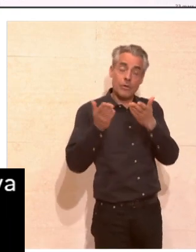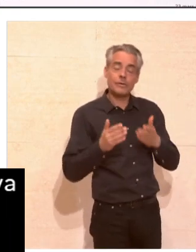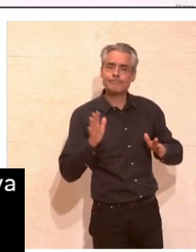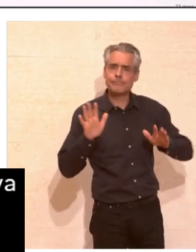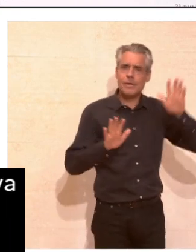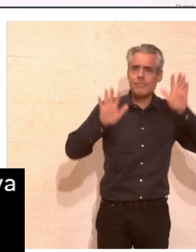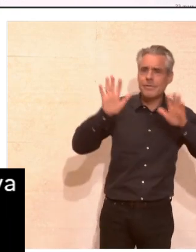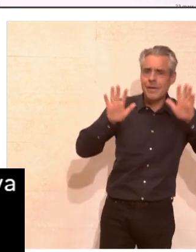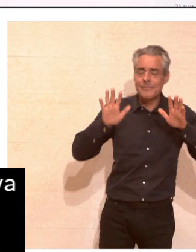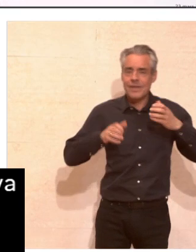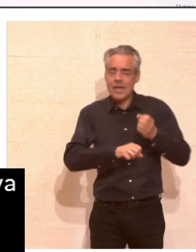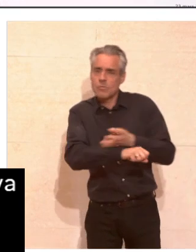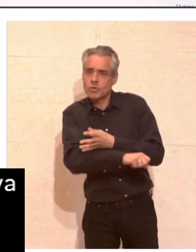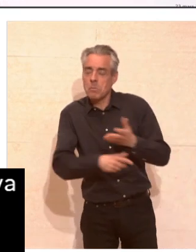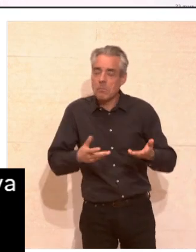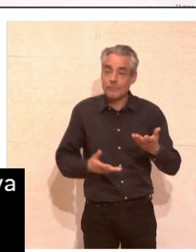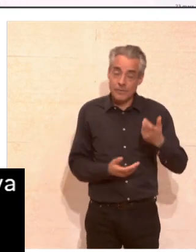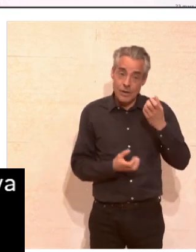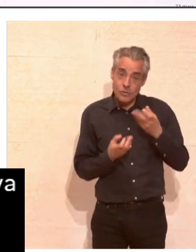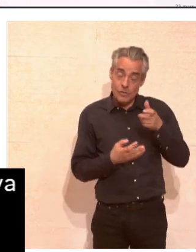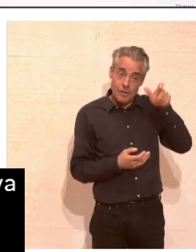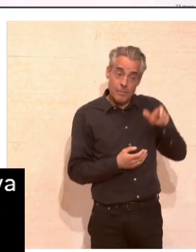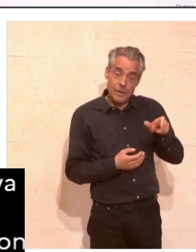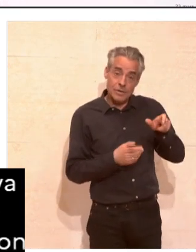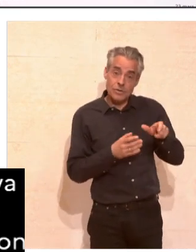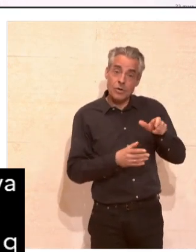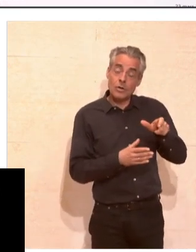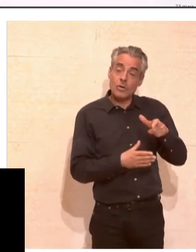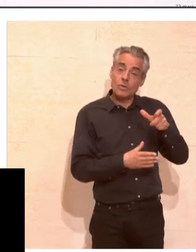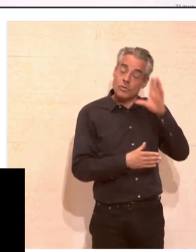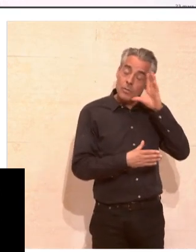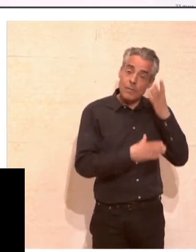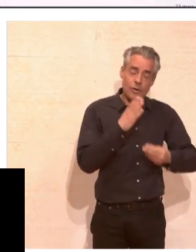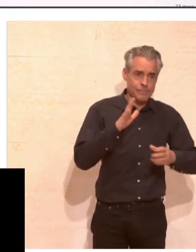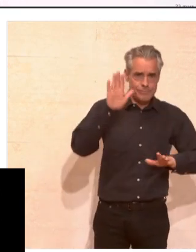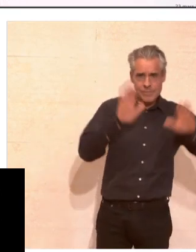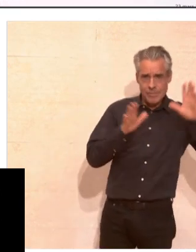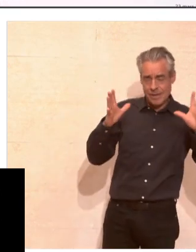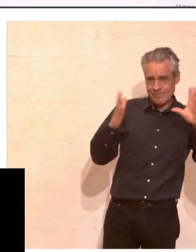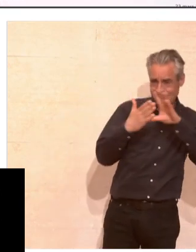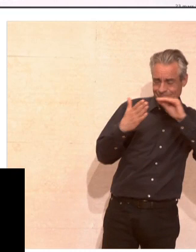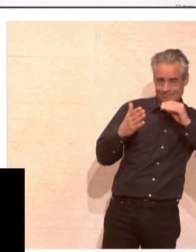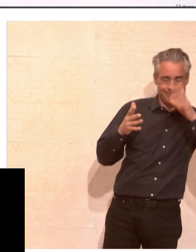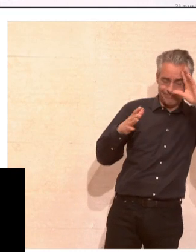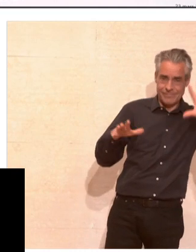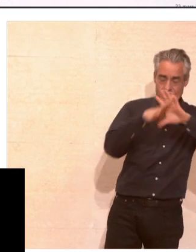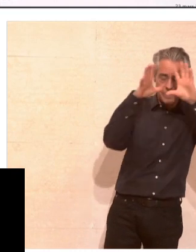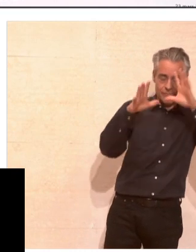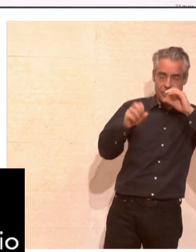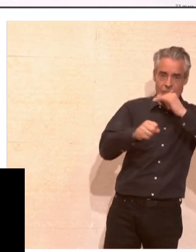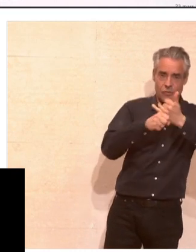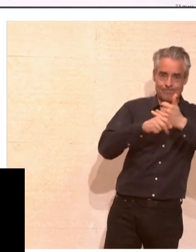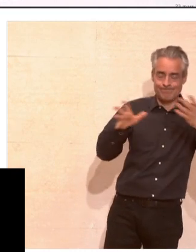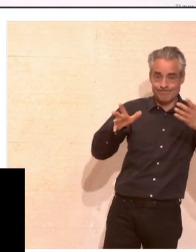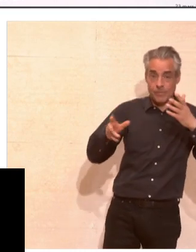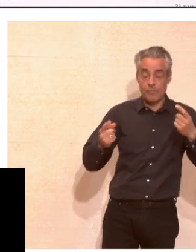mimer l'émotion, eh bien, les personnes qui seront en privation de sommeil ne vont pas arriver à bien mimer, à bien se représenter l'émotion qui est devant eux.